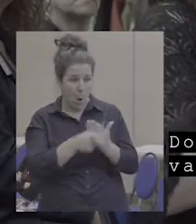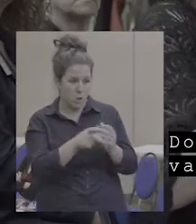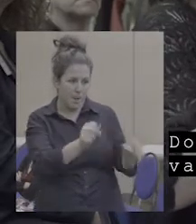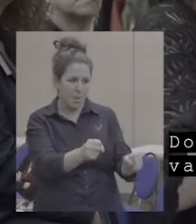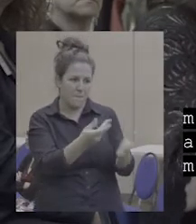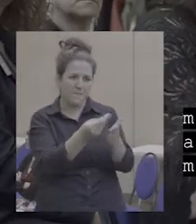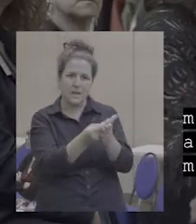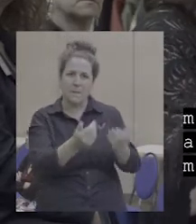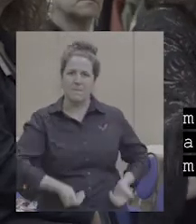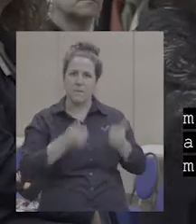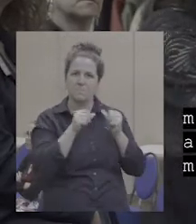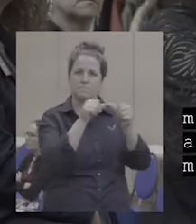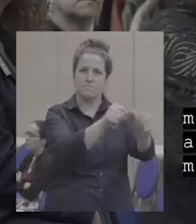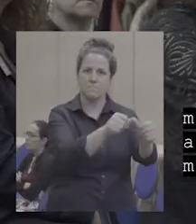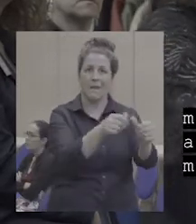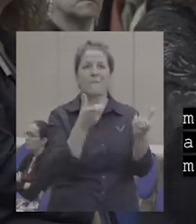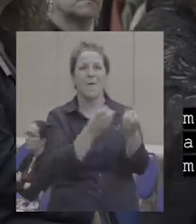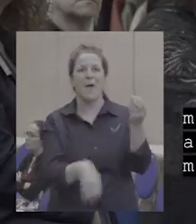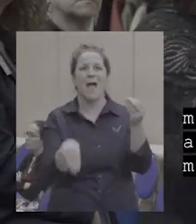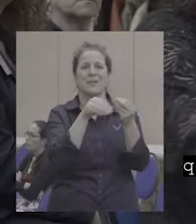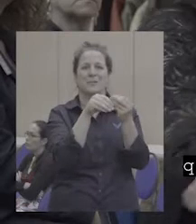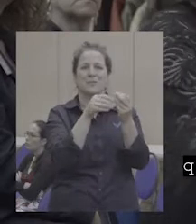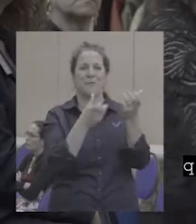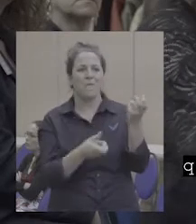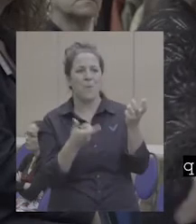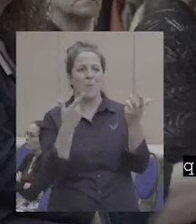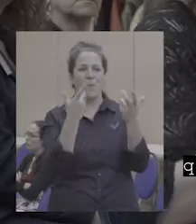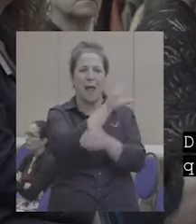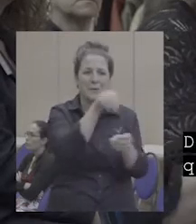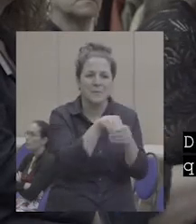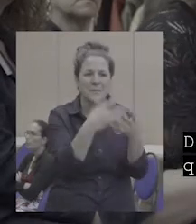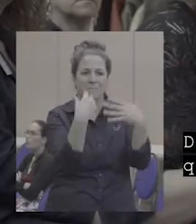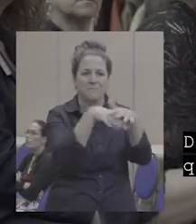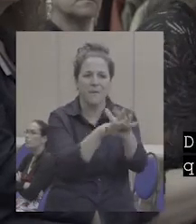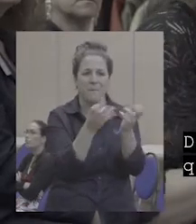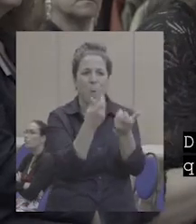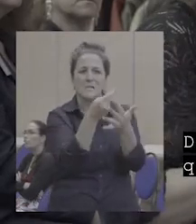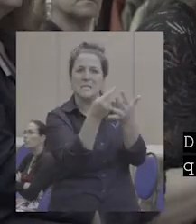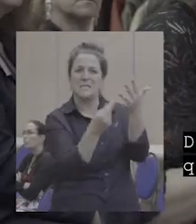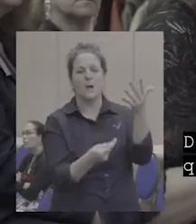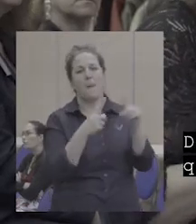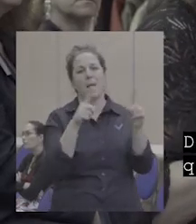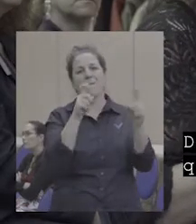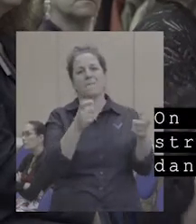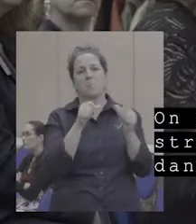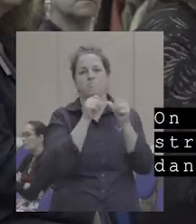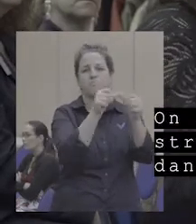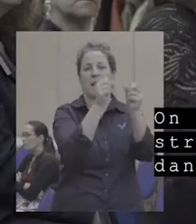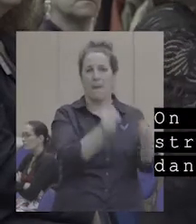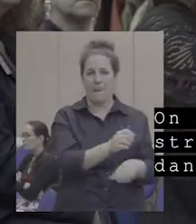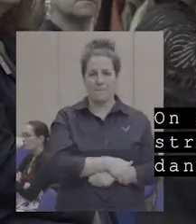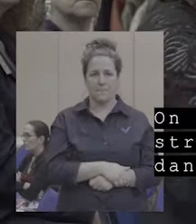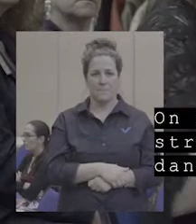viable, malgré le fait qu'on veut ajouter des superficies, malgré le fait qu'on veut le rendre inclusif. Donc, c'est un enjeu quand même qu'on a. On a des